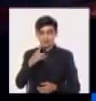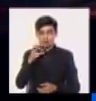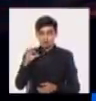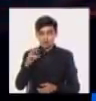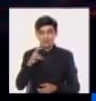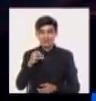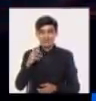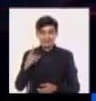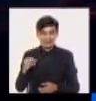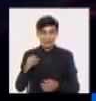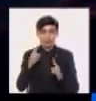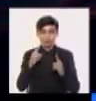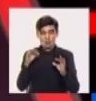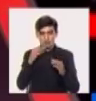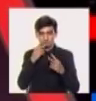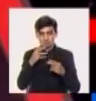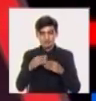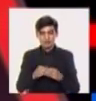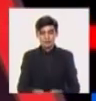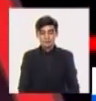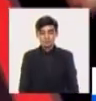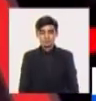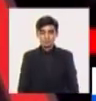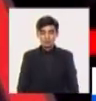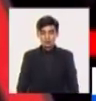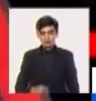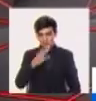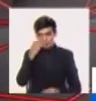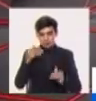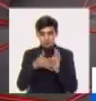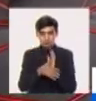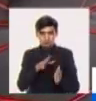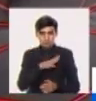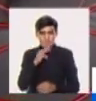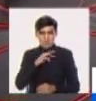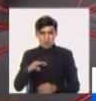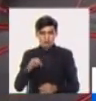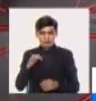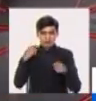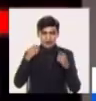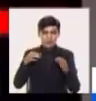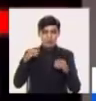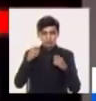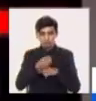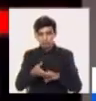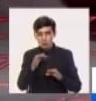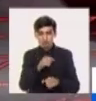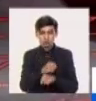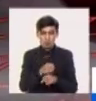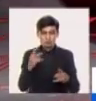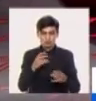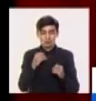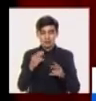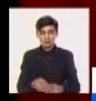неге жобасын бірге көрейік. Аспанға ұшқан миллиондар той тойлауды тоқтату керек пе? Той тойлама деудің